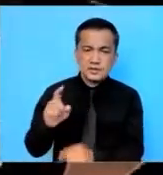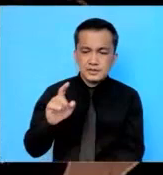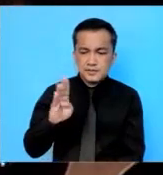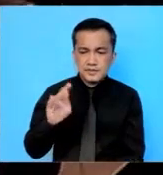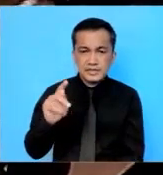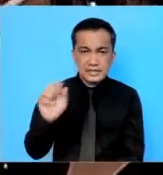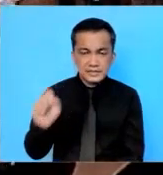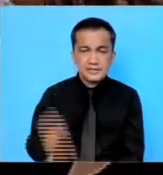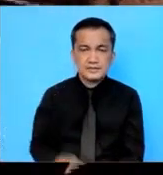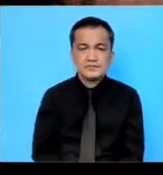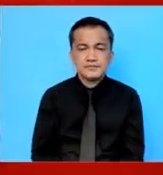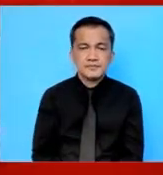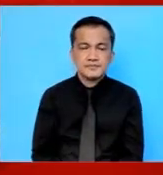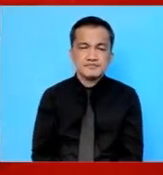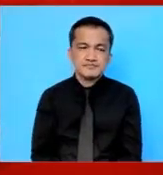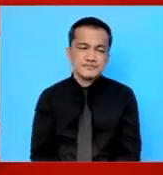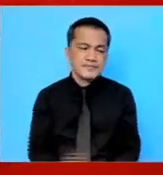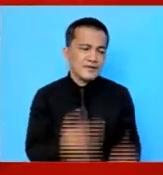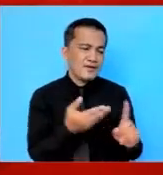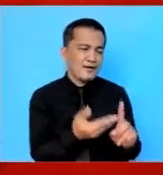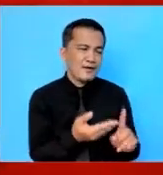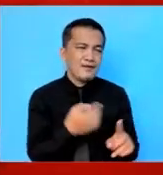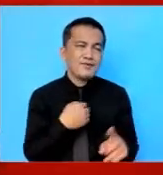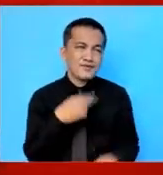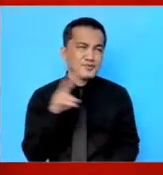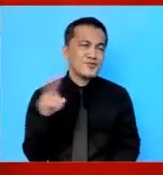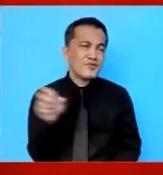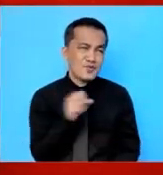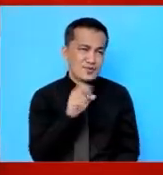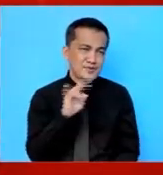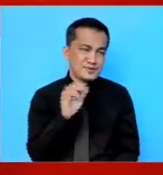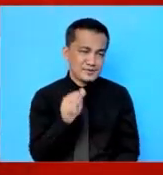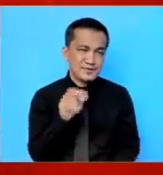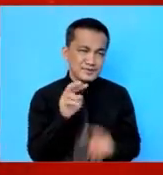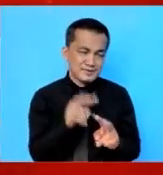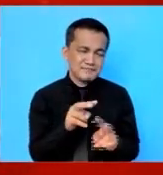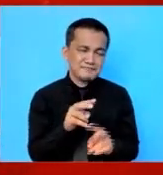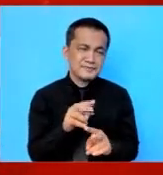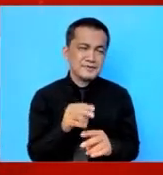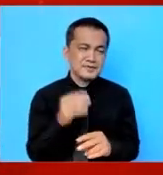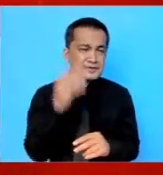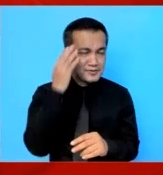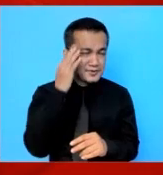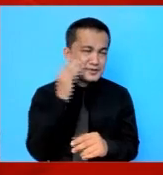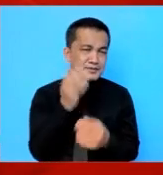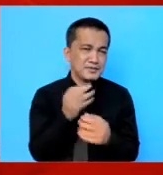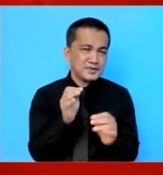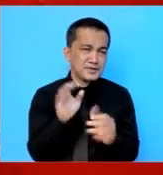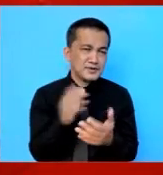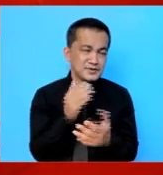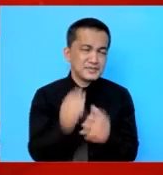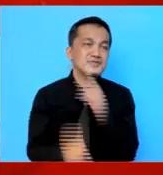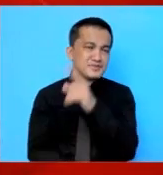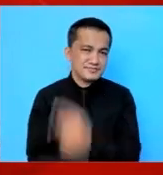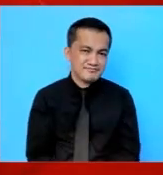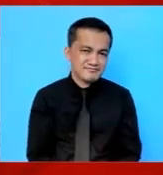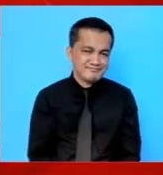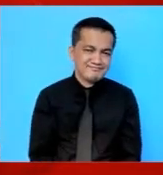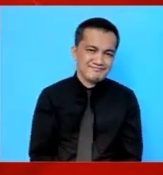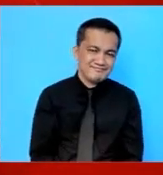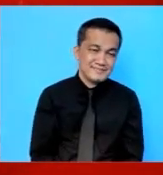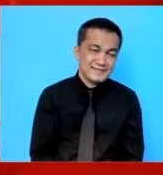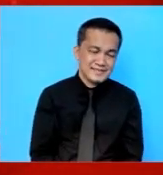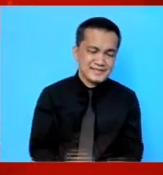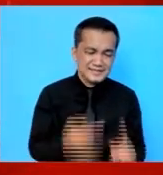BTS. Kuha po ng visa para makanood ng BTS sa Korea kasi free po yung concert nila doon. Kaya feeling